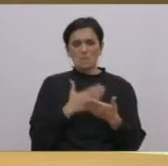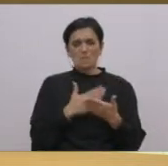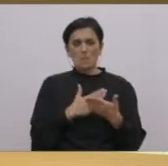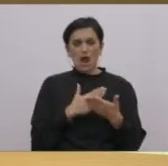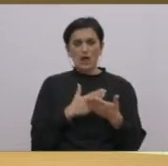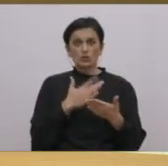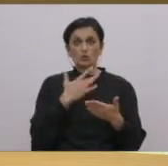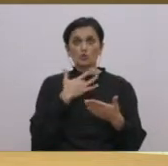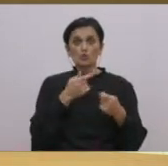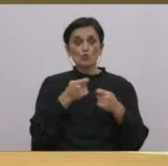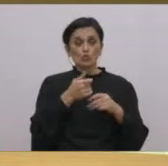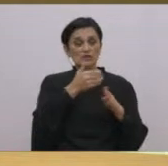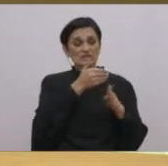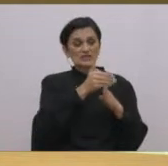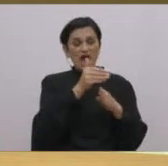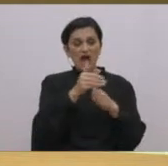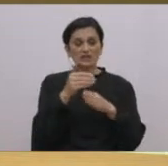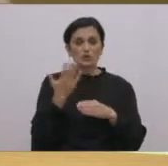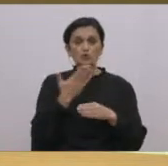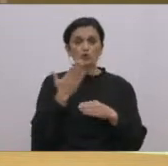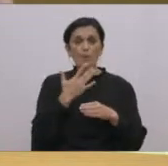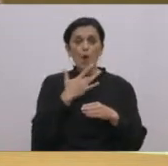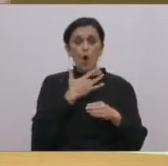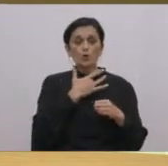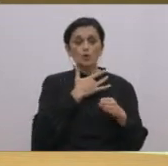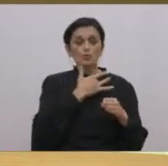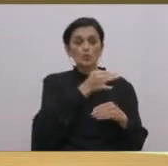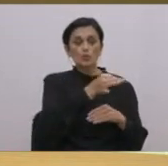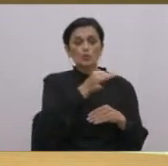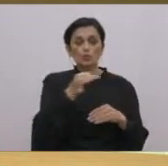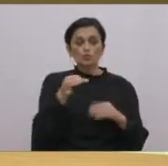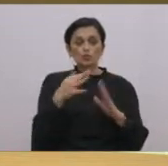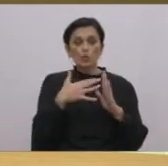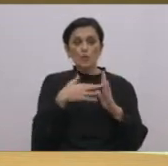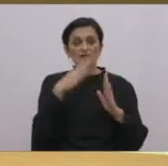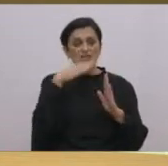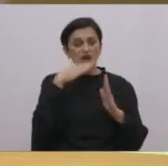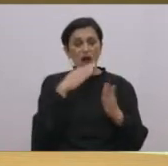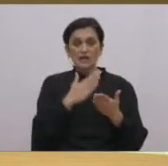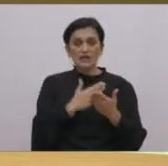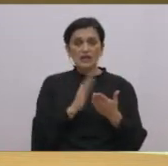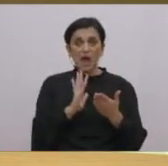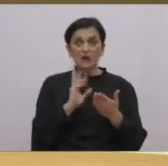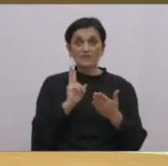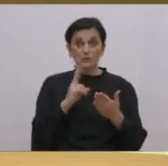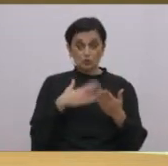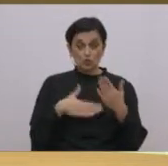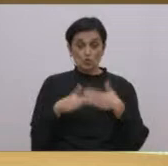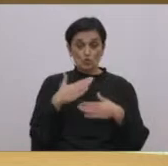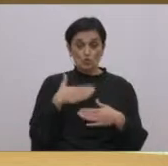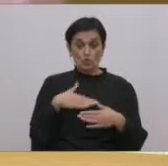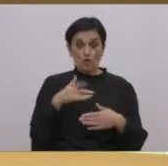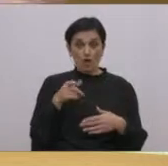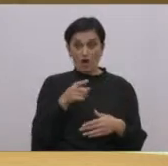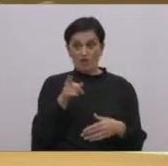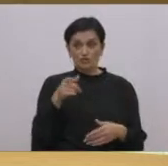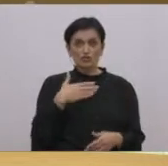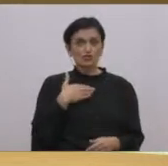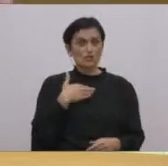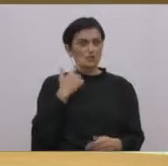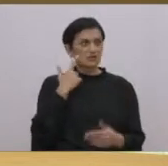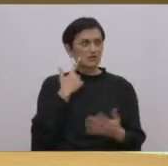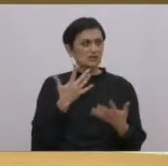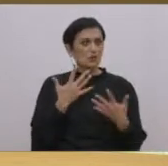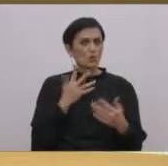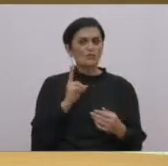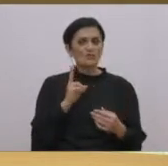მუნიციპალიტეტებს ჩამოთვლით, რომ რომელიმე მუნიციპალიტეტის რომელიმე სოფელში არ არის წყალი. აი ვისაც ეს უხარია, ის ჩემთვის რა თქმა უნდა საკვირველია, წარმოუდგენელია